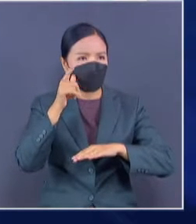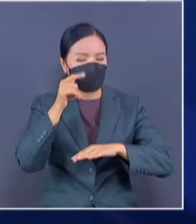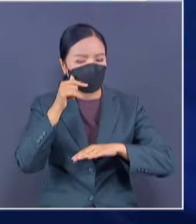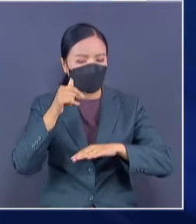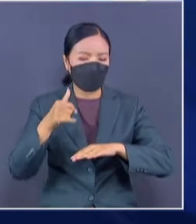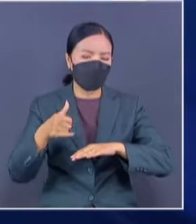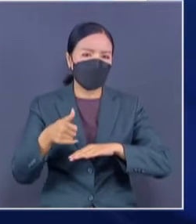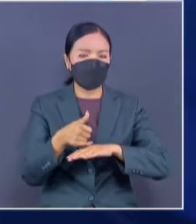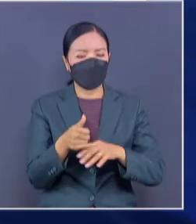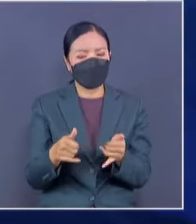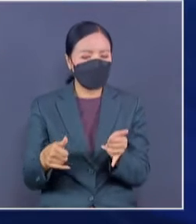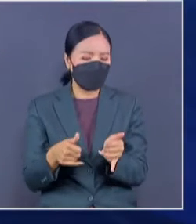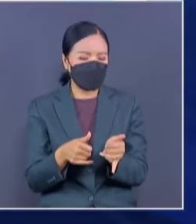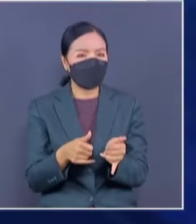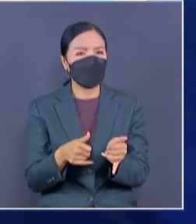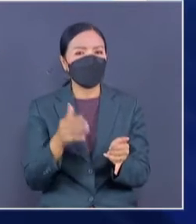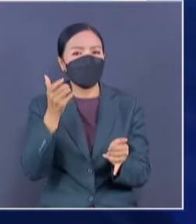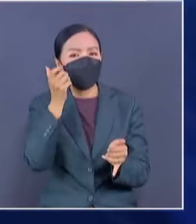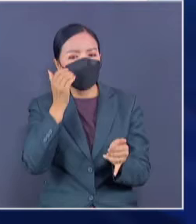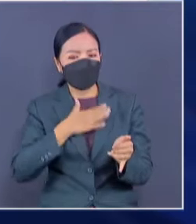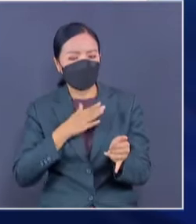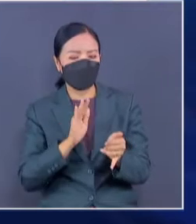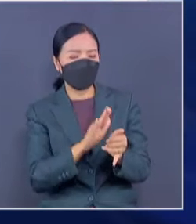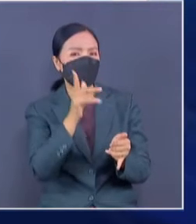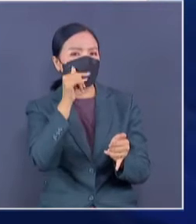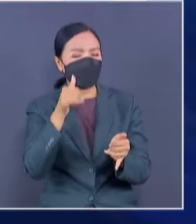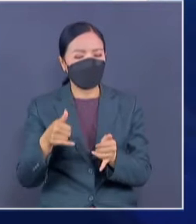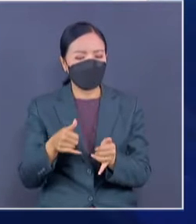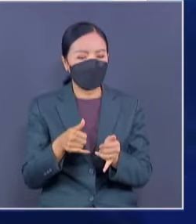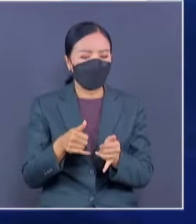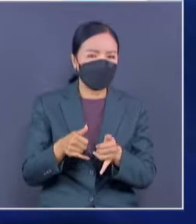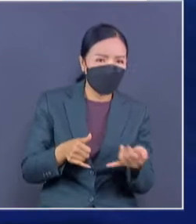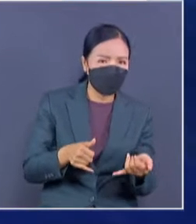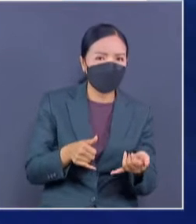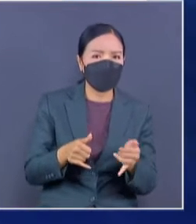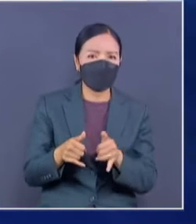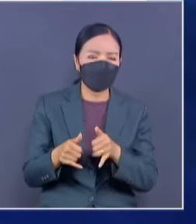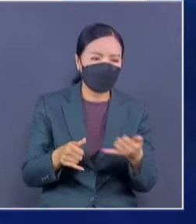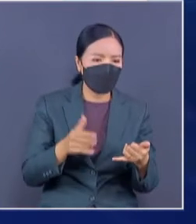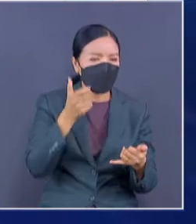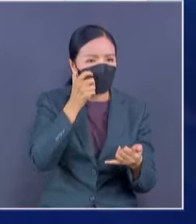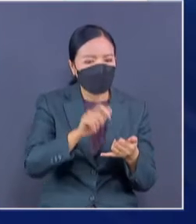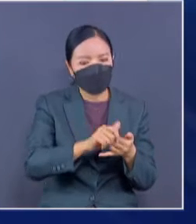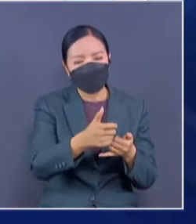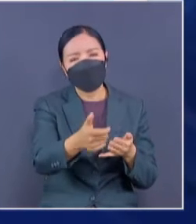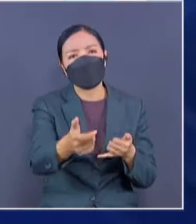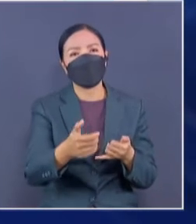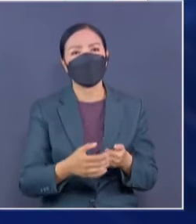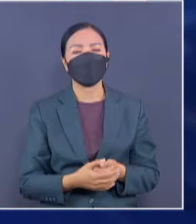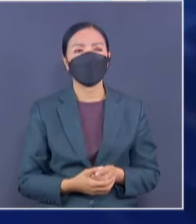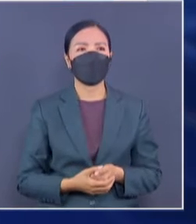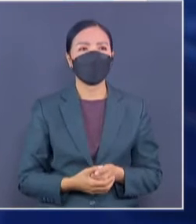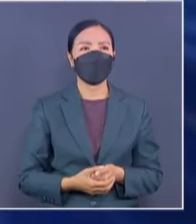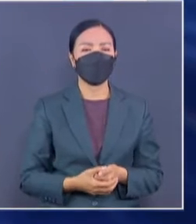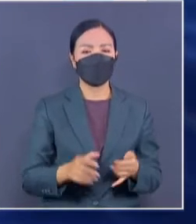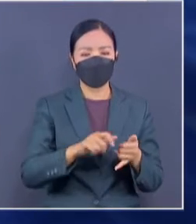ยคุณแม ่ครับ แต่คุณแม่โทรศัพท์อยู่กับคุณแม ่ใช ่เออแล้วก็มันหายไปตอนไหนก็อาจจะไม่รู้ตัวด้วยซ้ำ ก็น่าจะเป็นจังหวะนี้แหละที่หล่นแล้ว